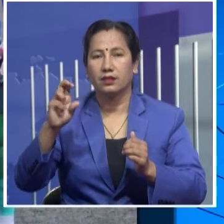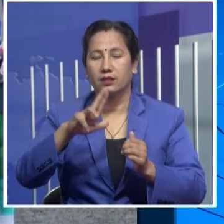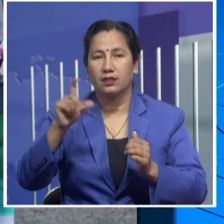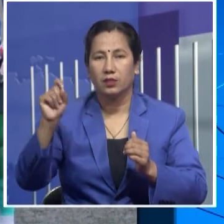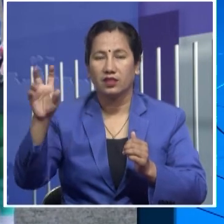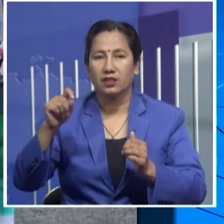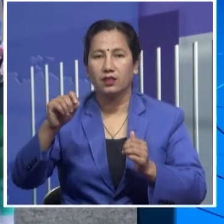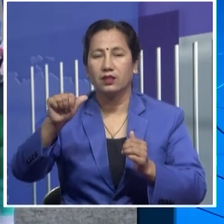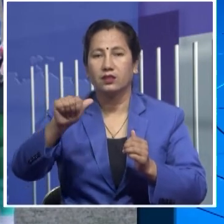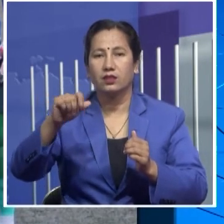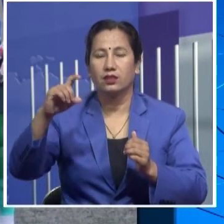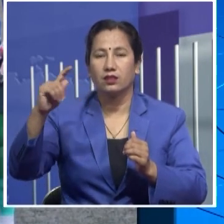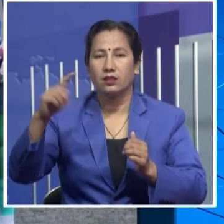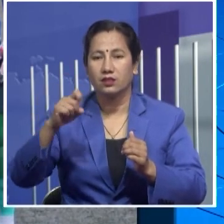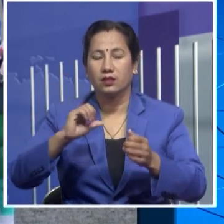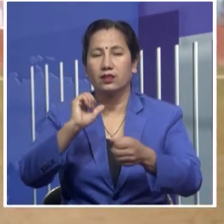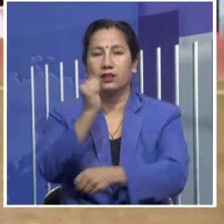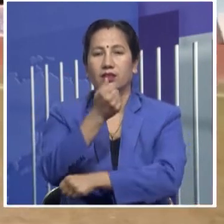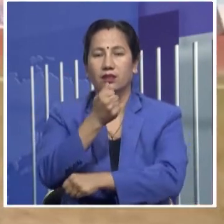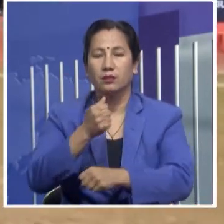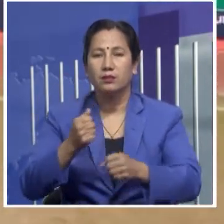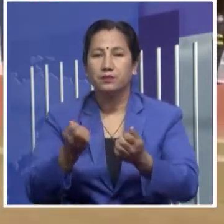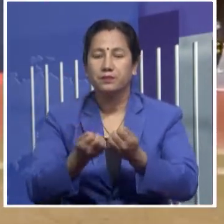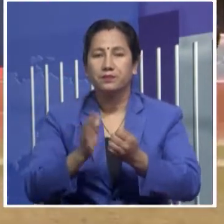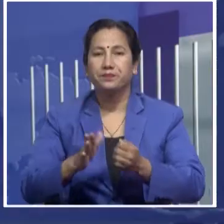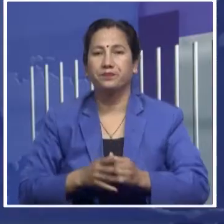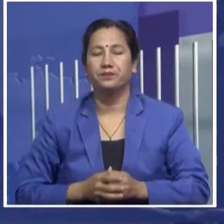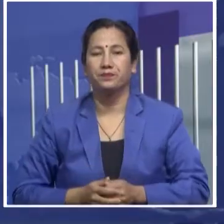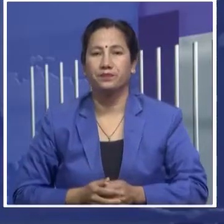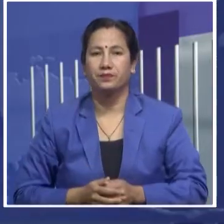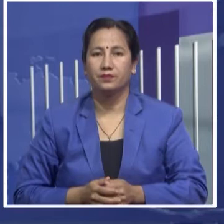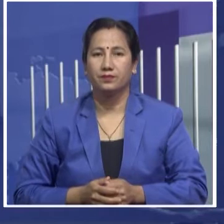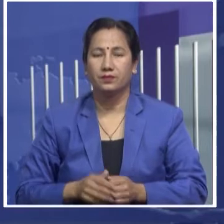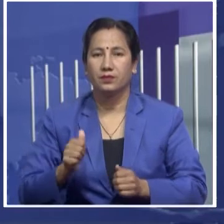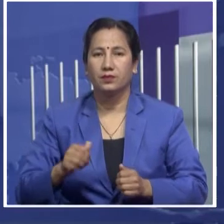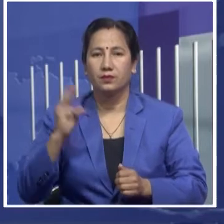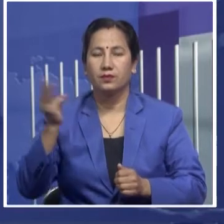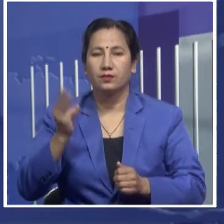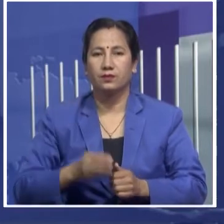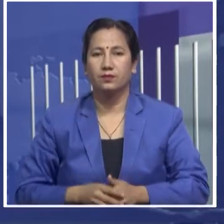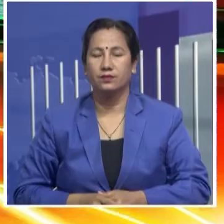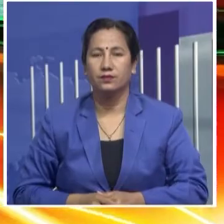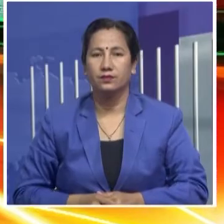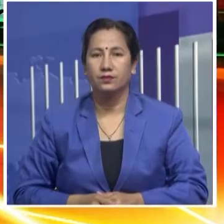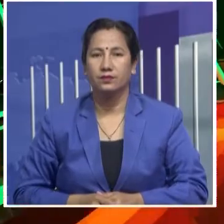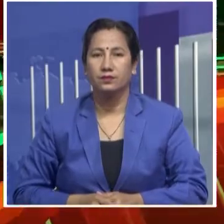जगजित श्रेष्ठले पनि राष्ट्रिय टिममा कमब्याक गरेका छन्। अब मौसम।